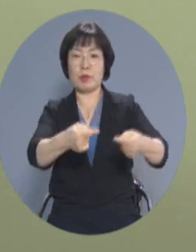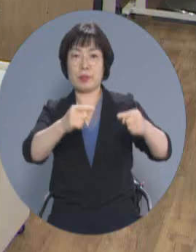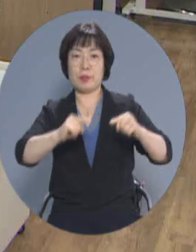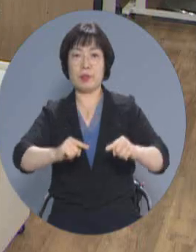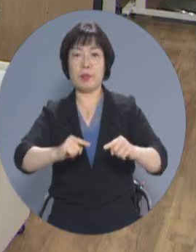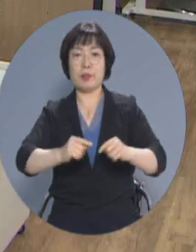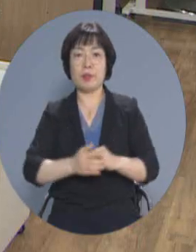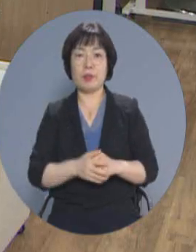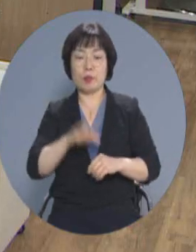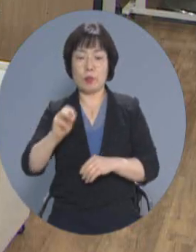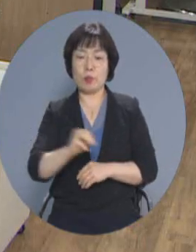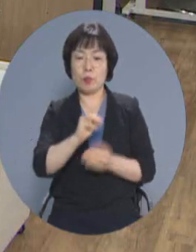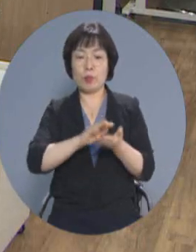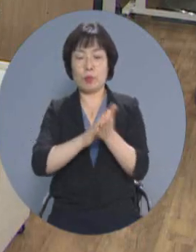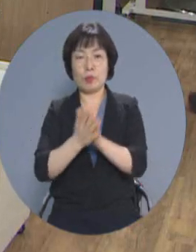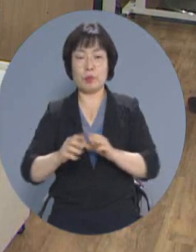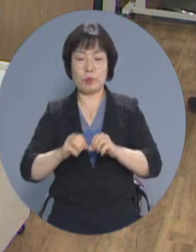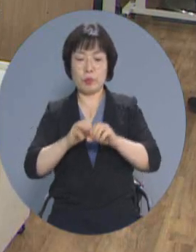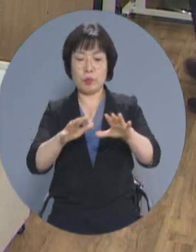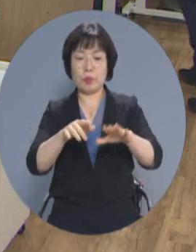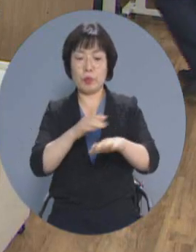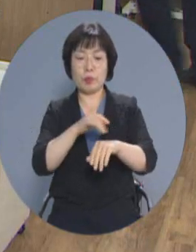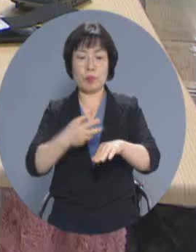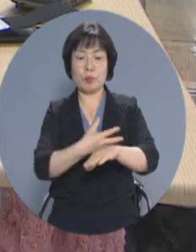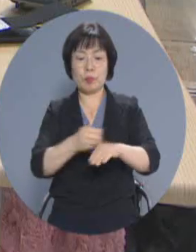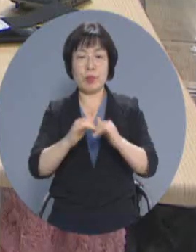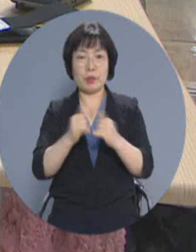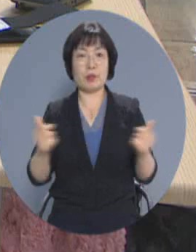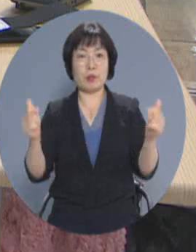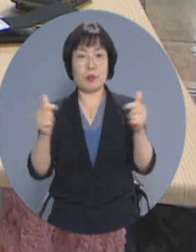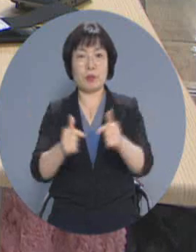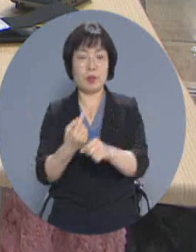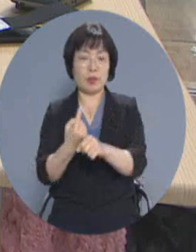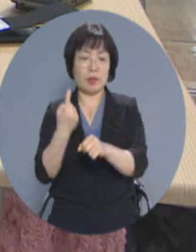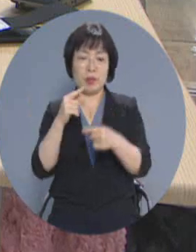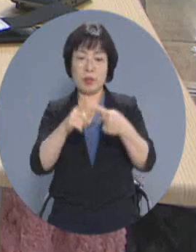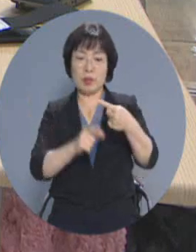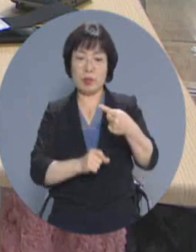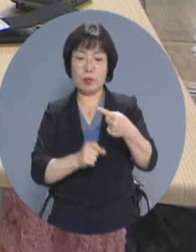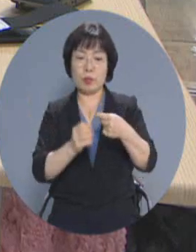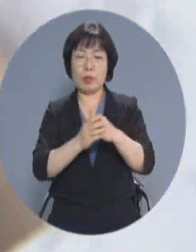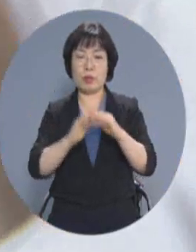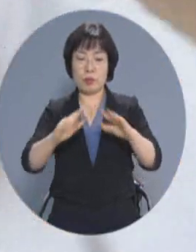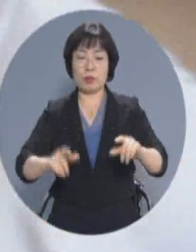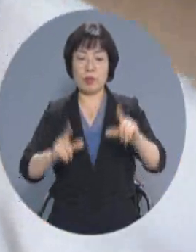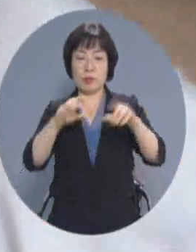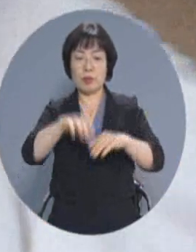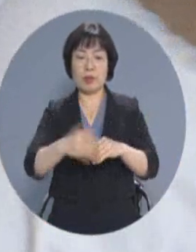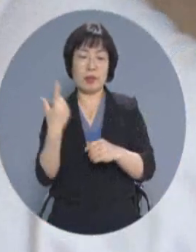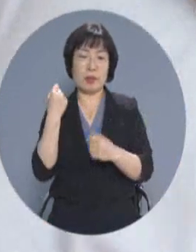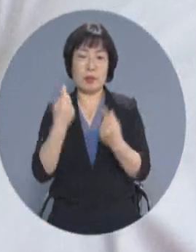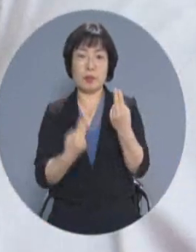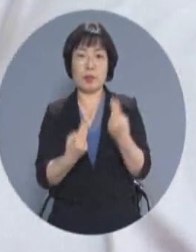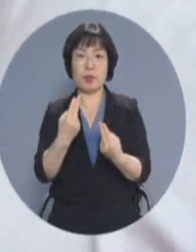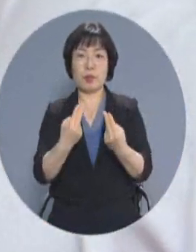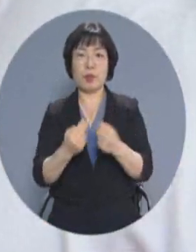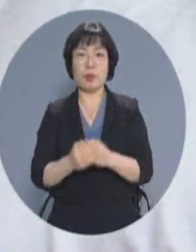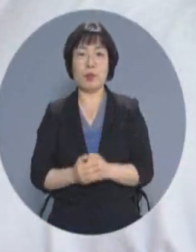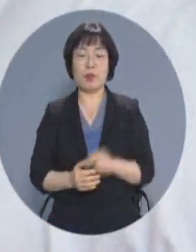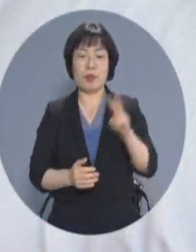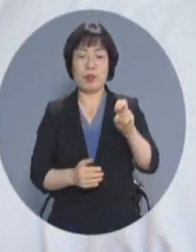되었습니다. 오미크론 대유행으로 헌혈자가 크게 줄면서 지난달 광주 전남의 헌혈자 수는 지난해 같은 기간에 비교했을